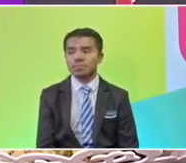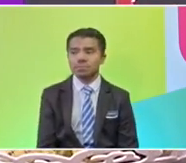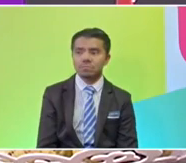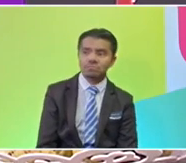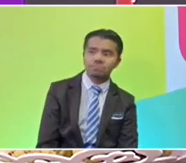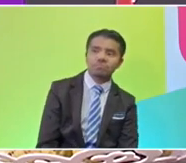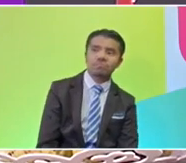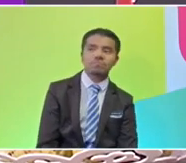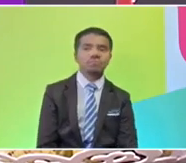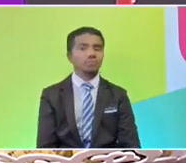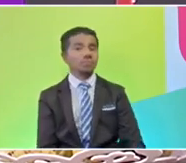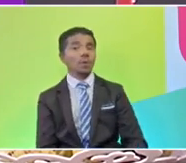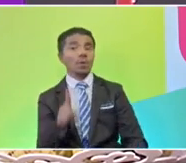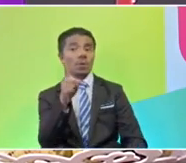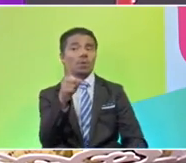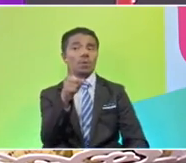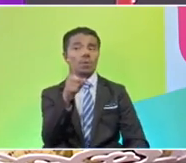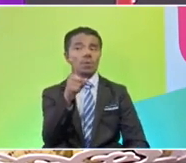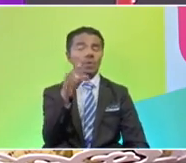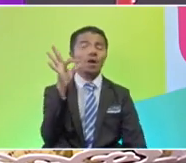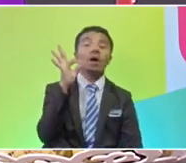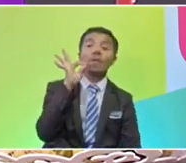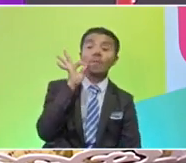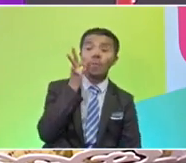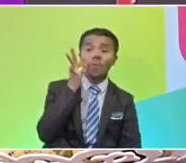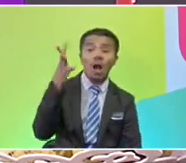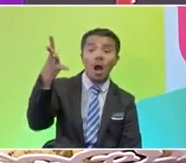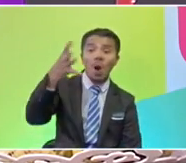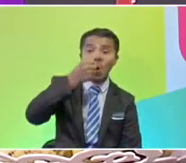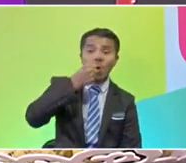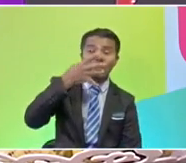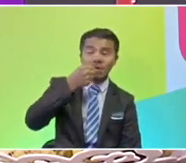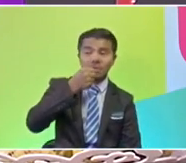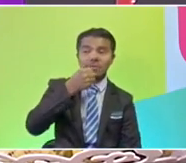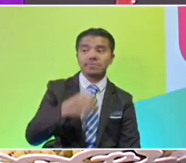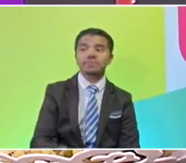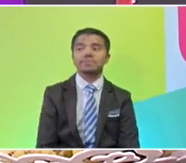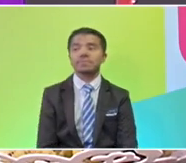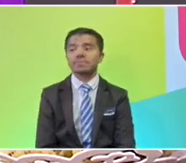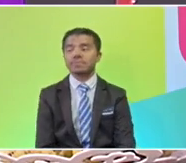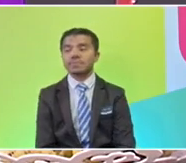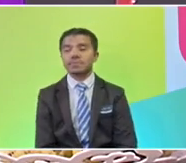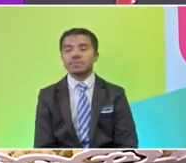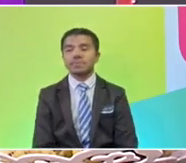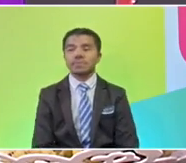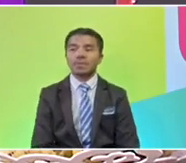ini buah orange buah Limau buah oren